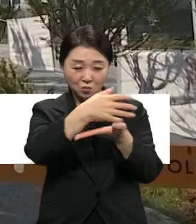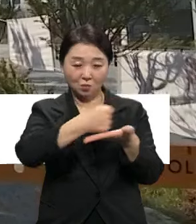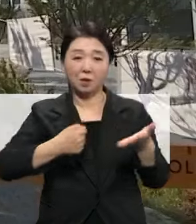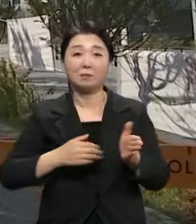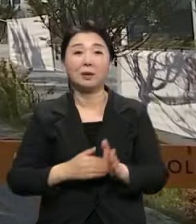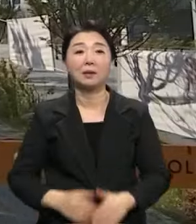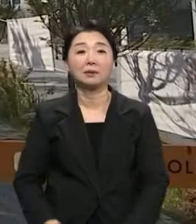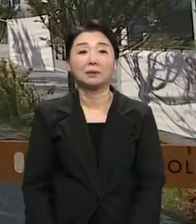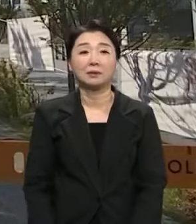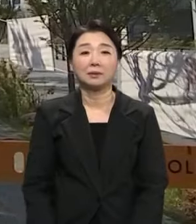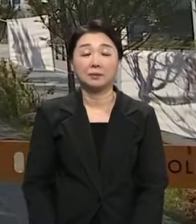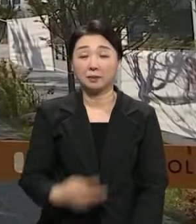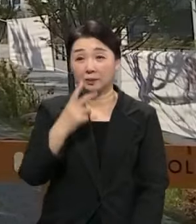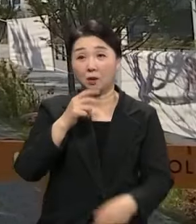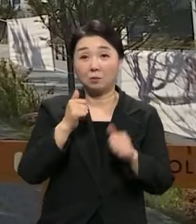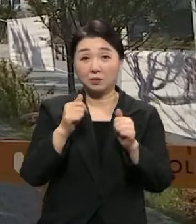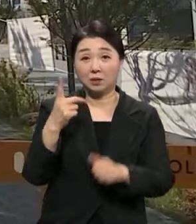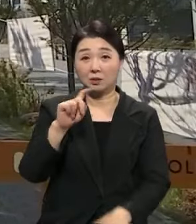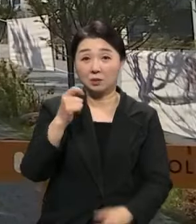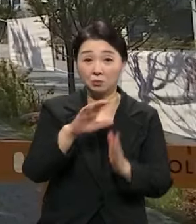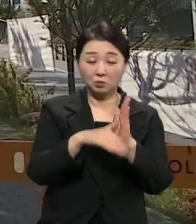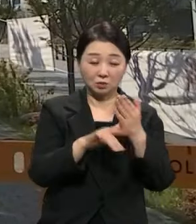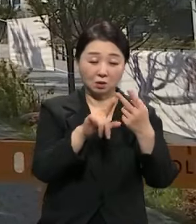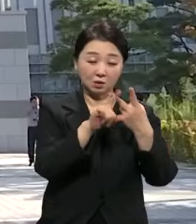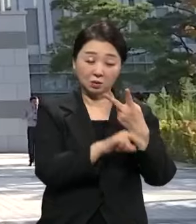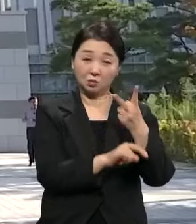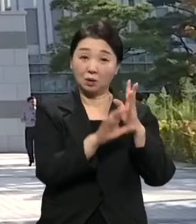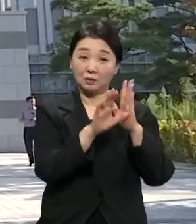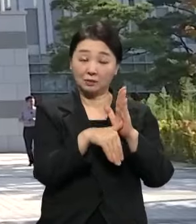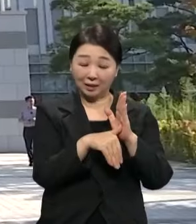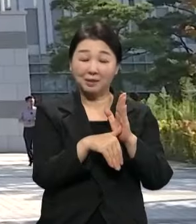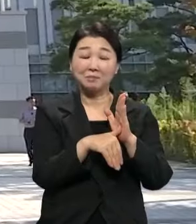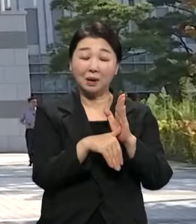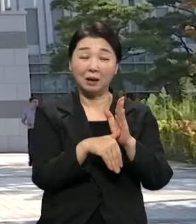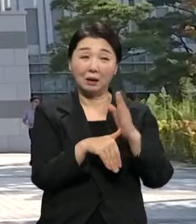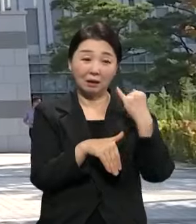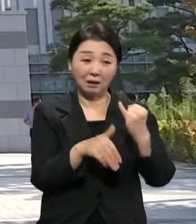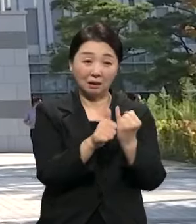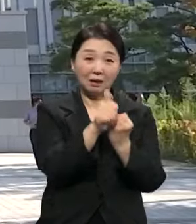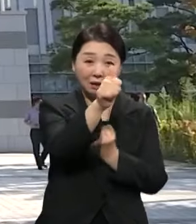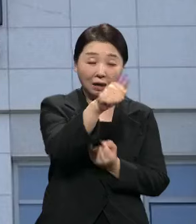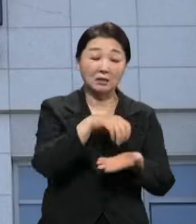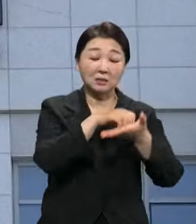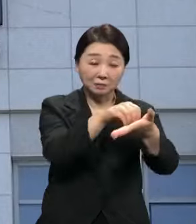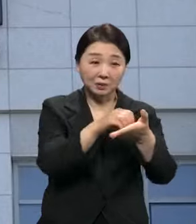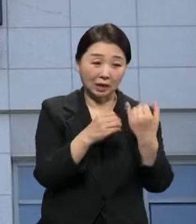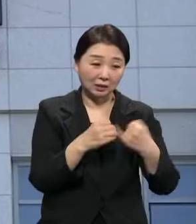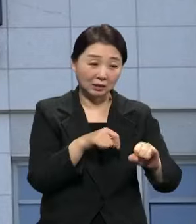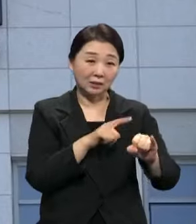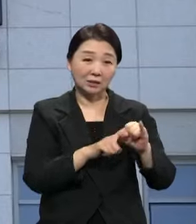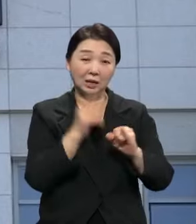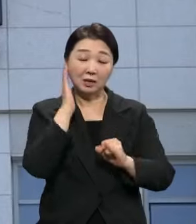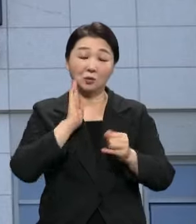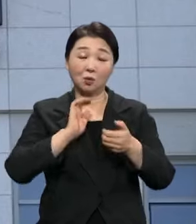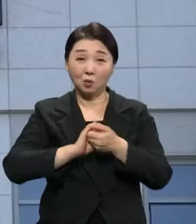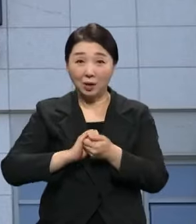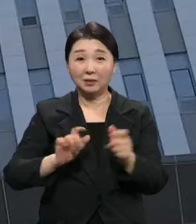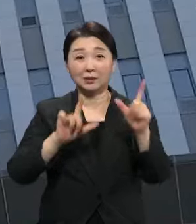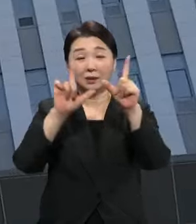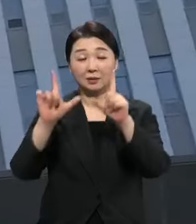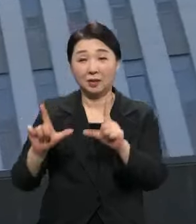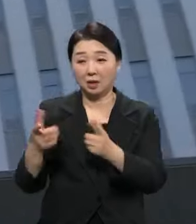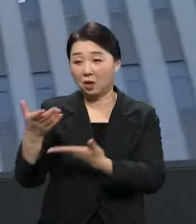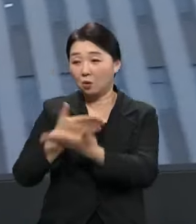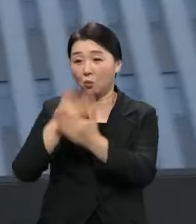확보했습니다. 검찰은 2016년 2월 서 씨의 개임업체 입사부터 딸 다혜 씨의 청와대 거주와 공유 숙박